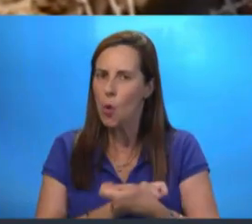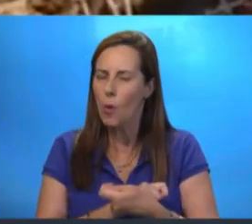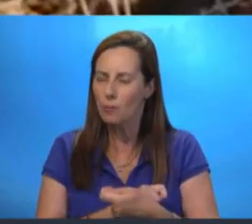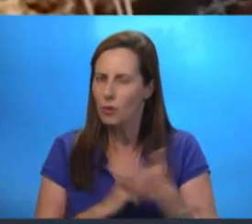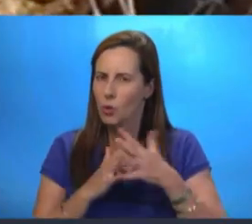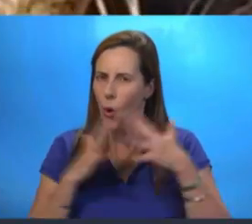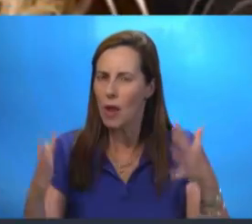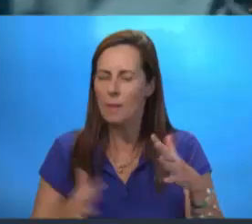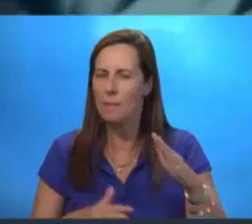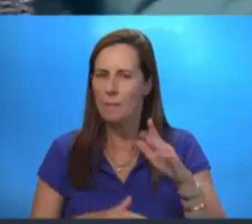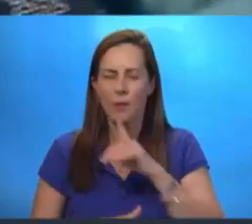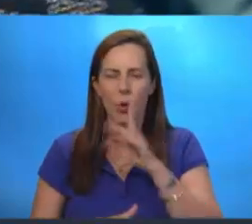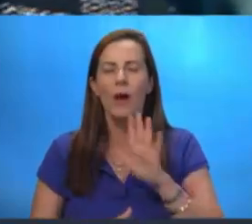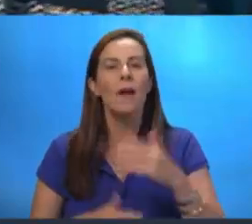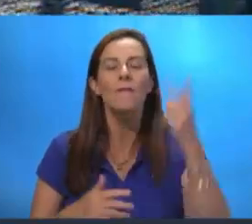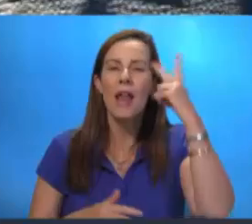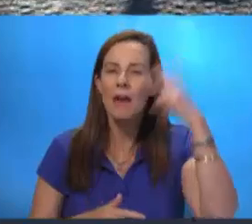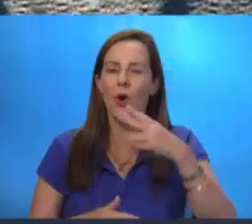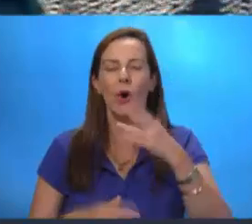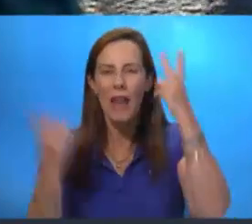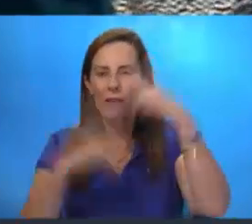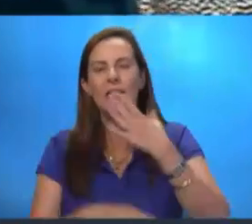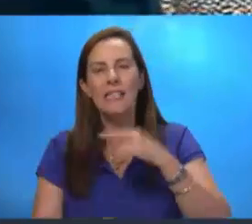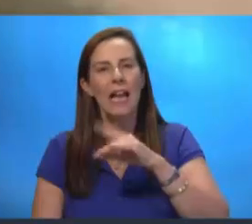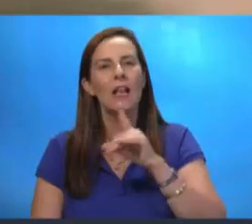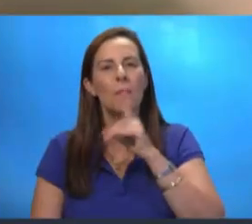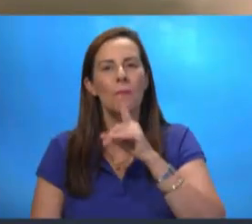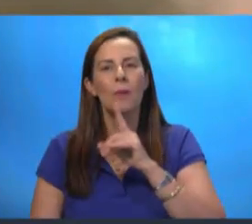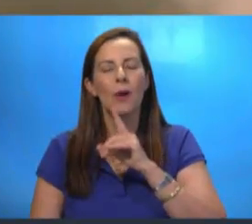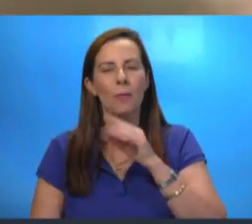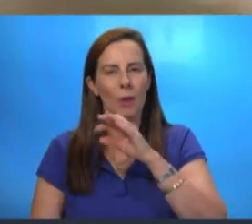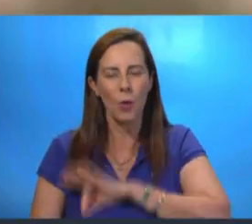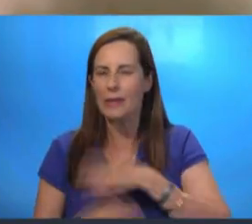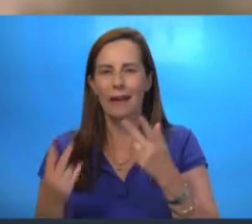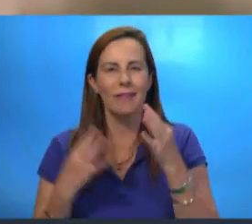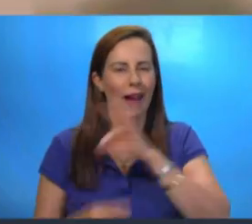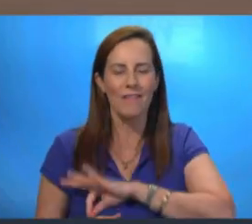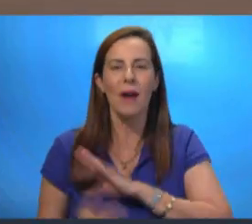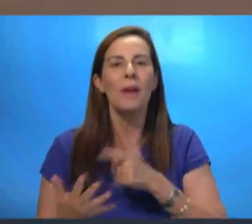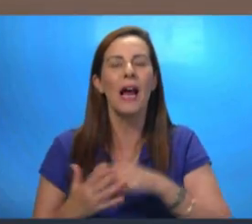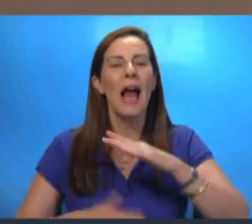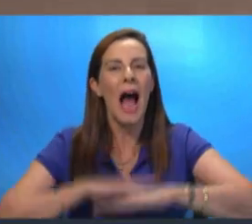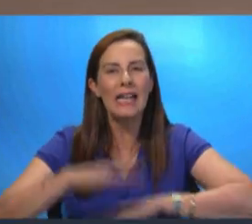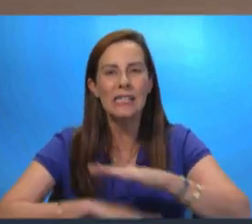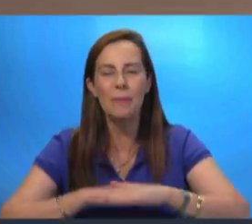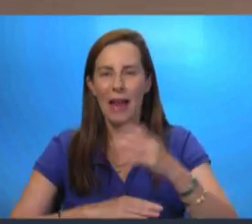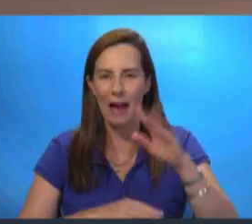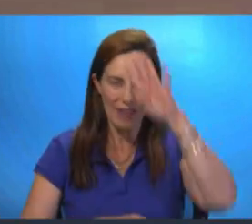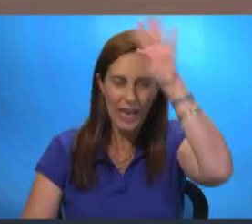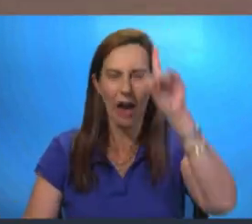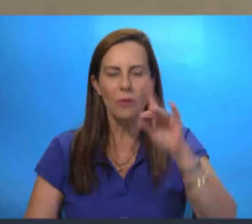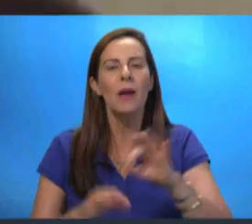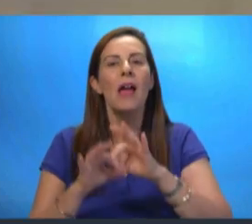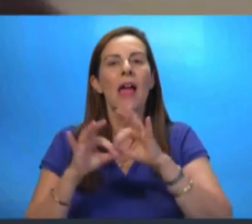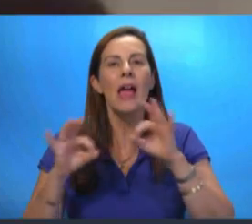לכת בארצו, וכי להבנות בין ישראל לרוסיה לא תהיה שום תועלת, שכן כוחות חיזבאללה והמיליציות האיראניות החלו